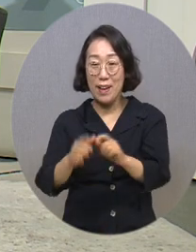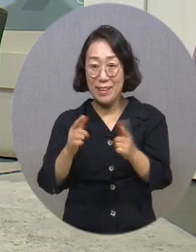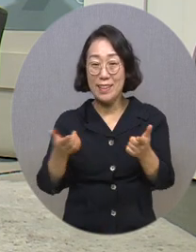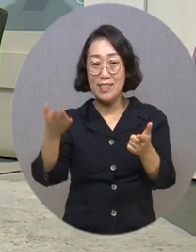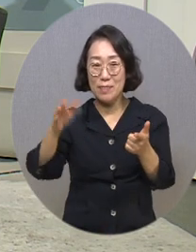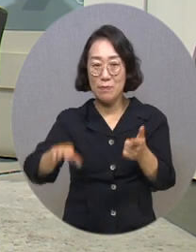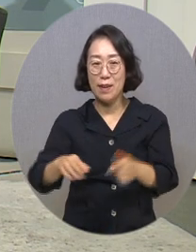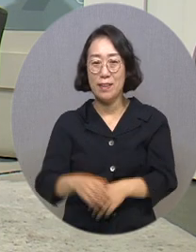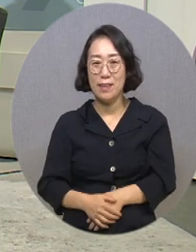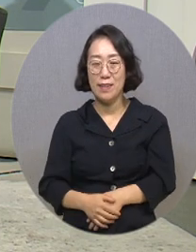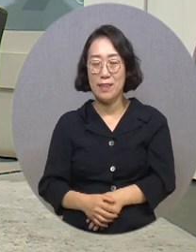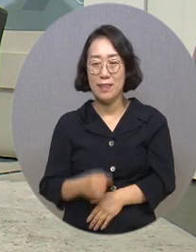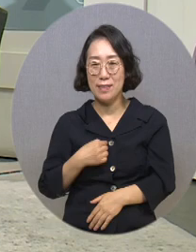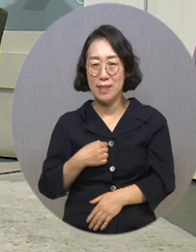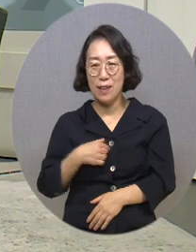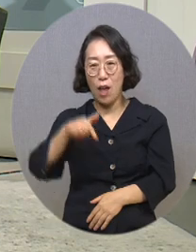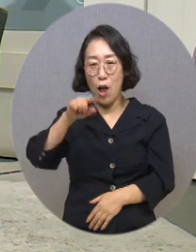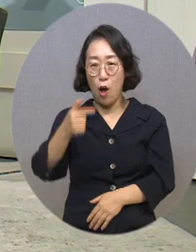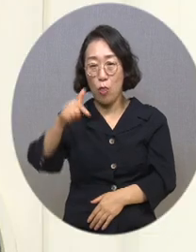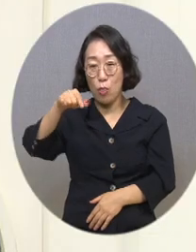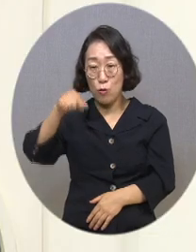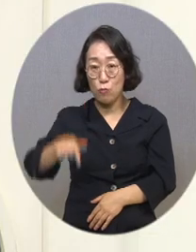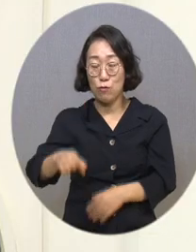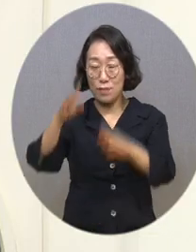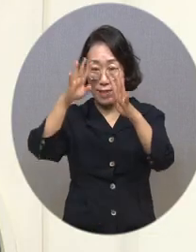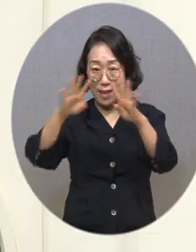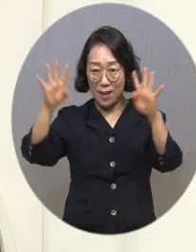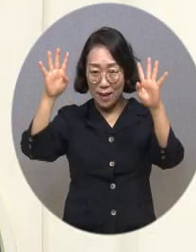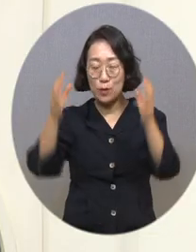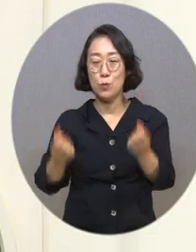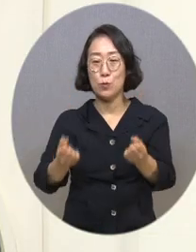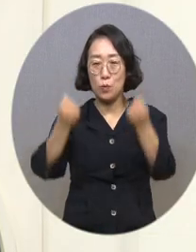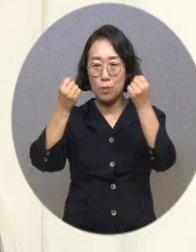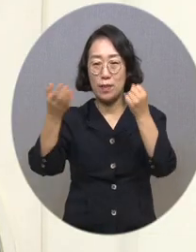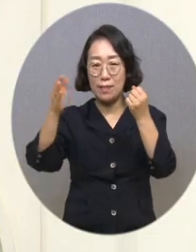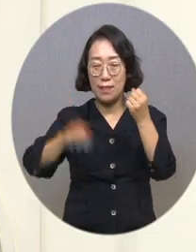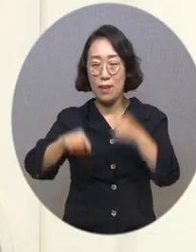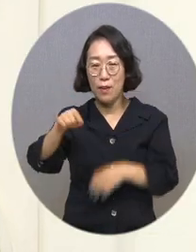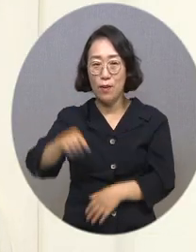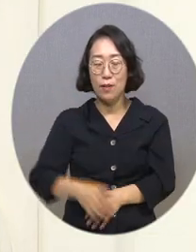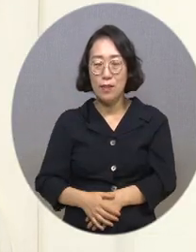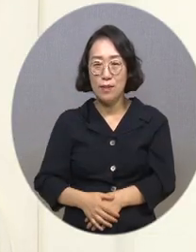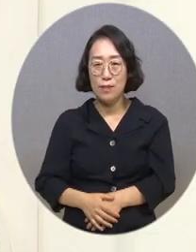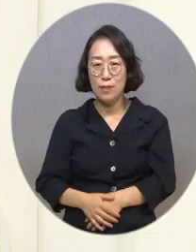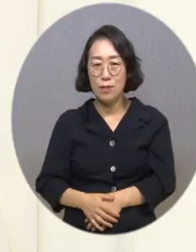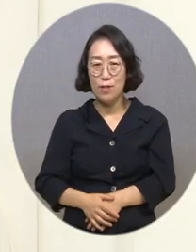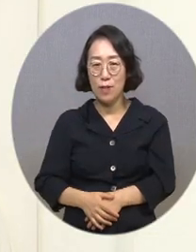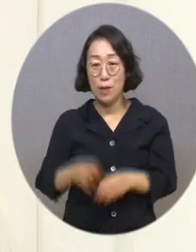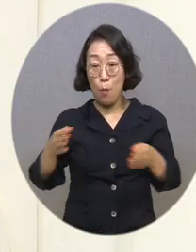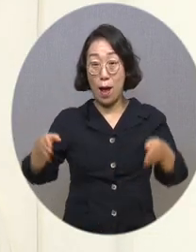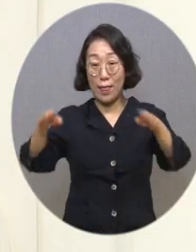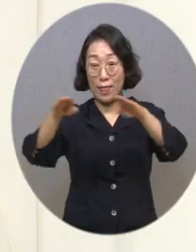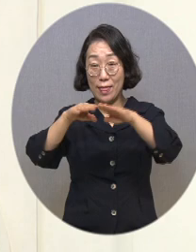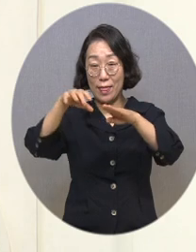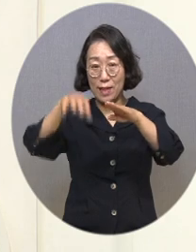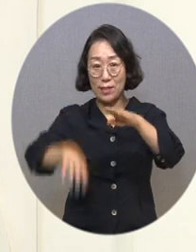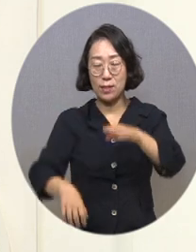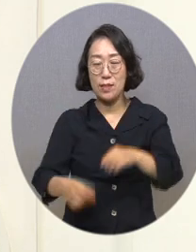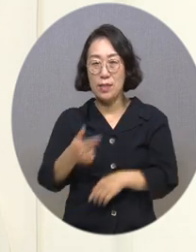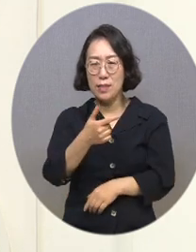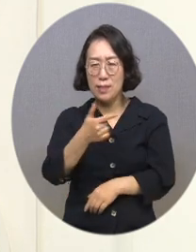네. 뭐냐면, 제가 이제 건국대학교를 나왔는데, 네, 네. 거기에 세천연관에서 이번에 좀